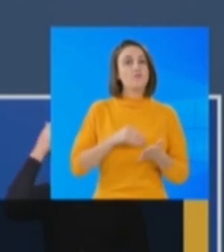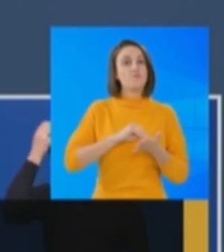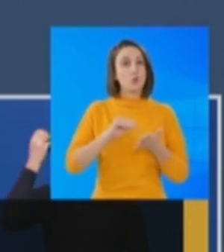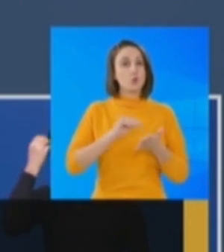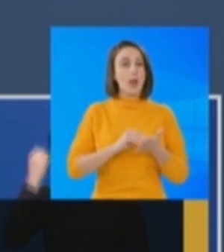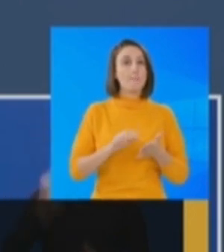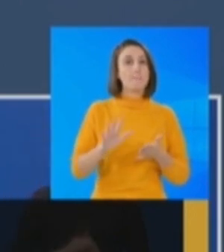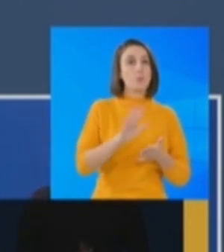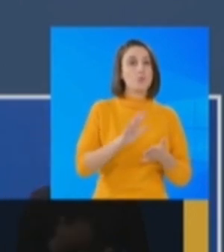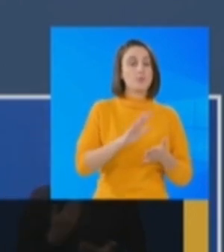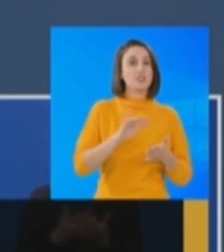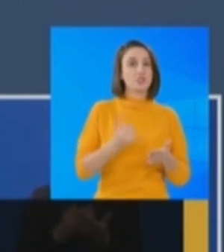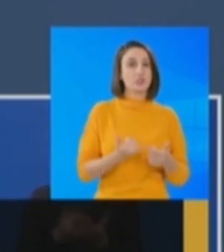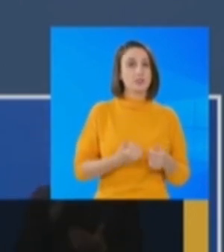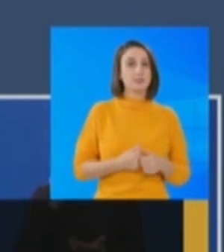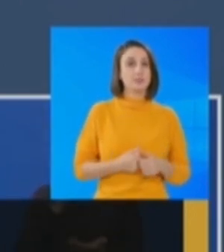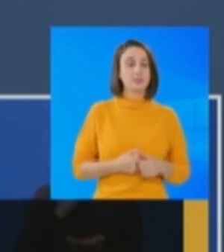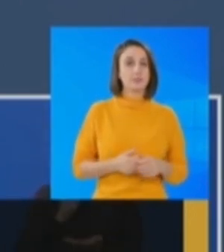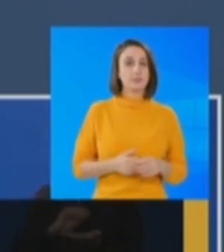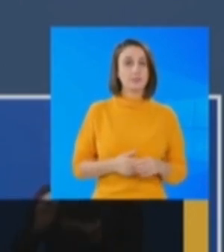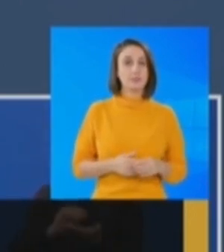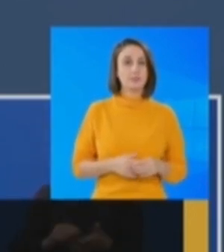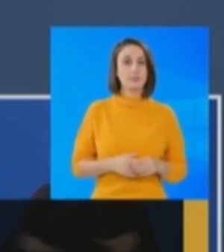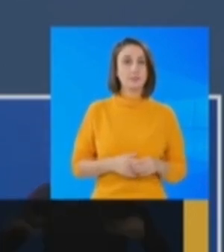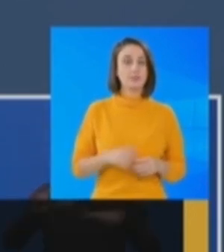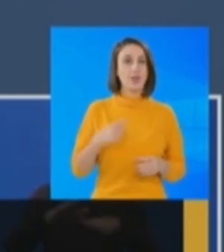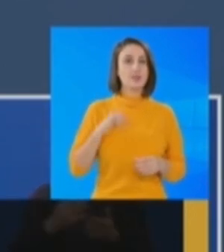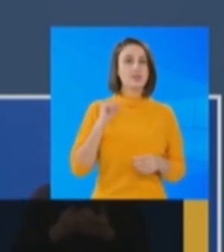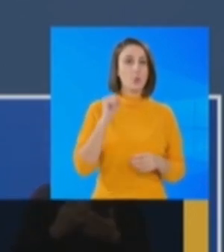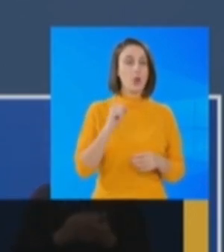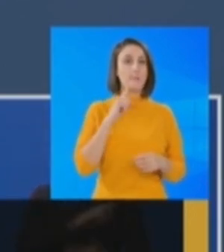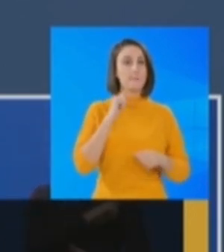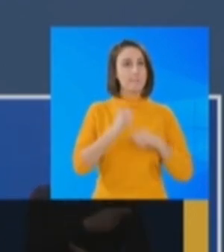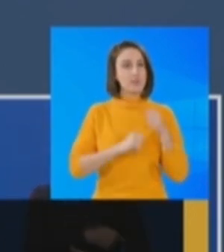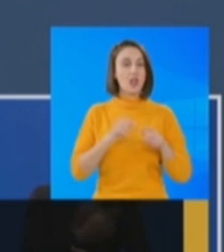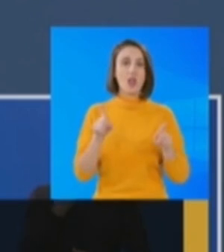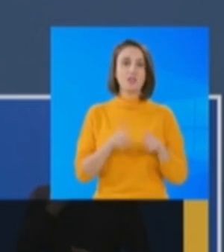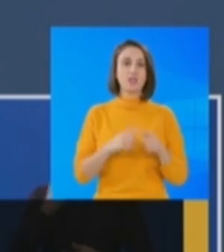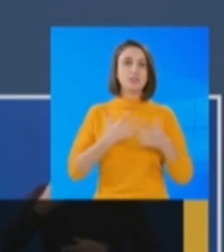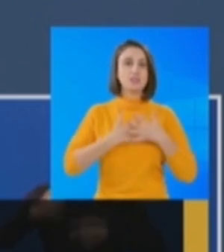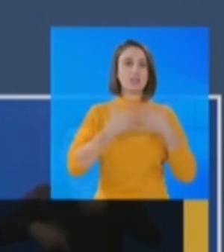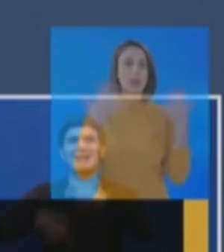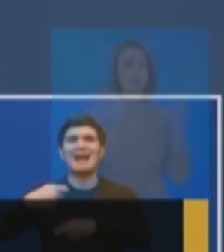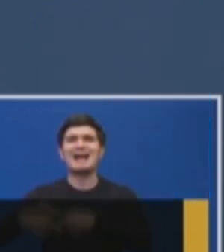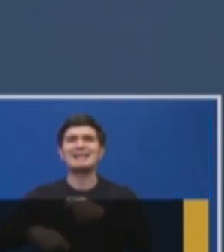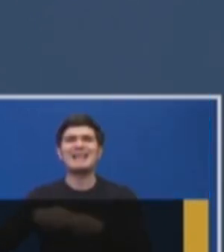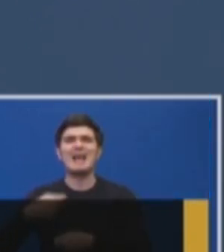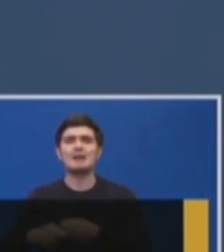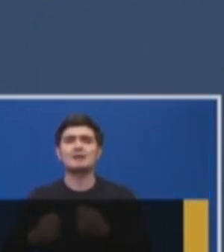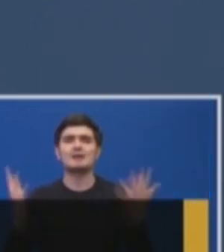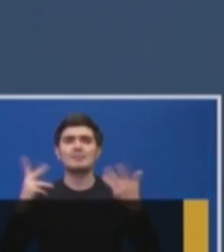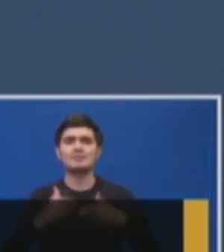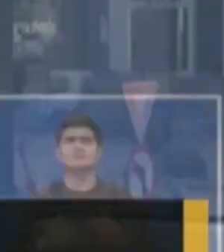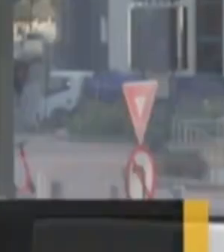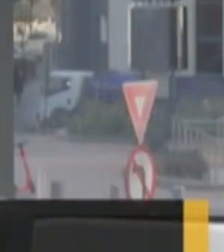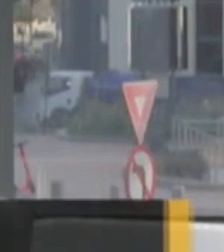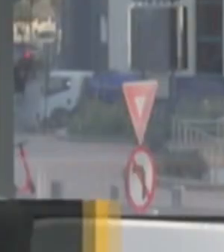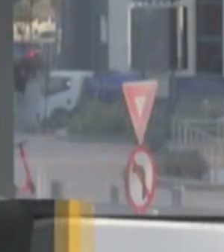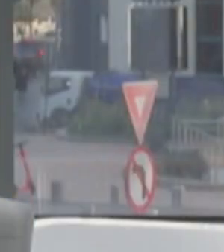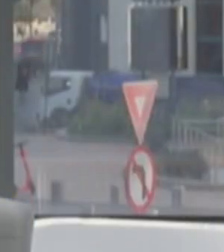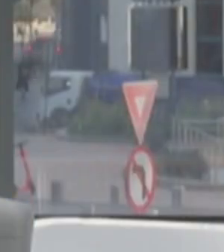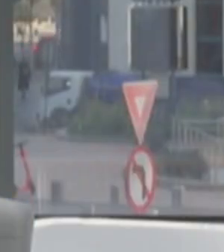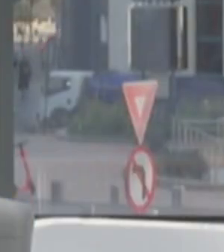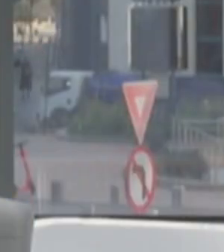rândul funcționarilor publici și a asigura o carieră, un mod transparent de a avea o carieră în administrația publică.